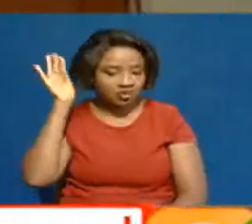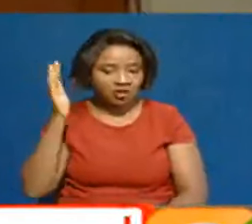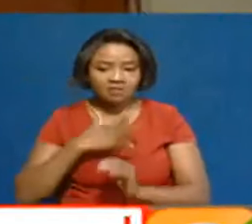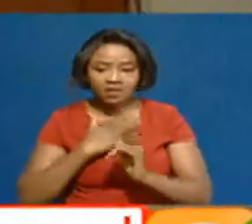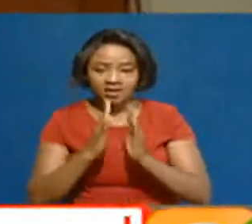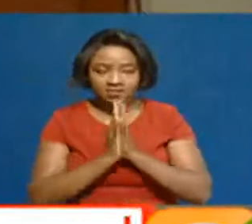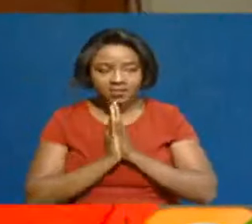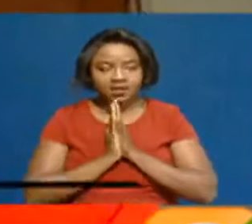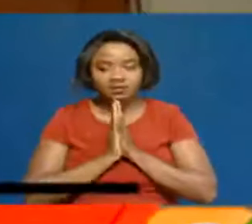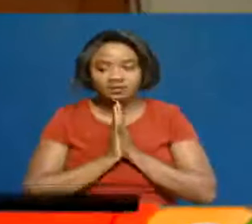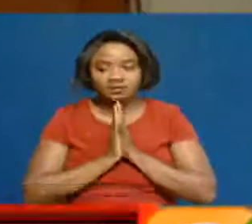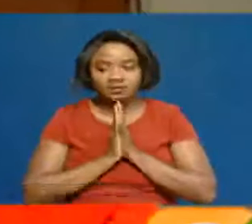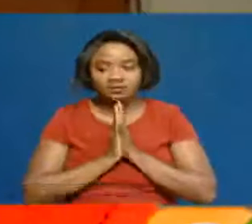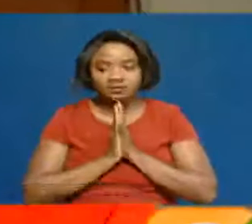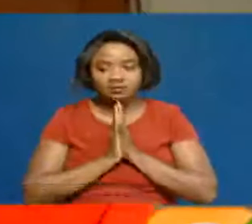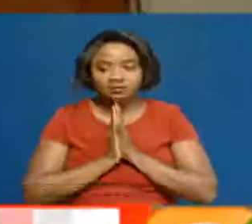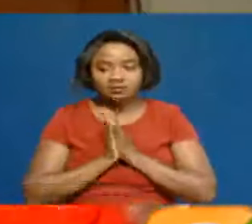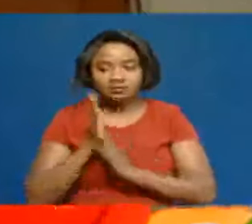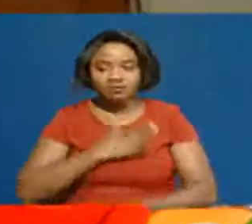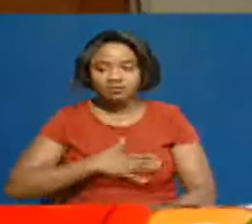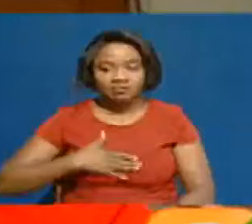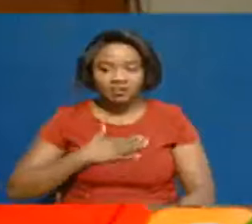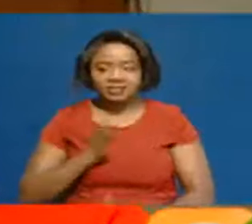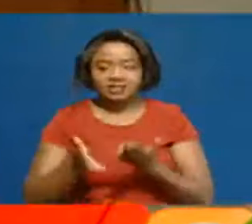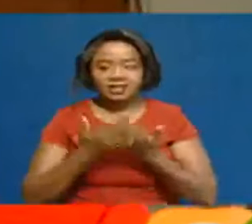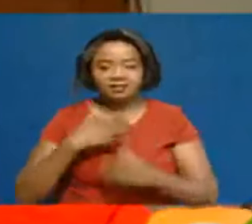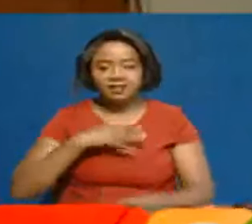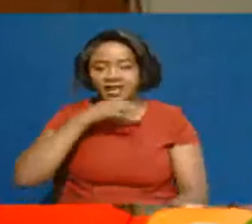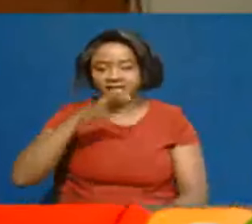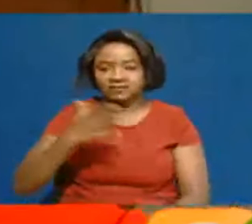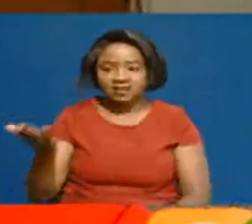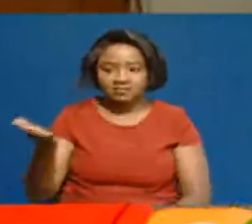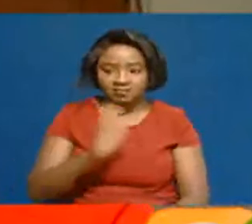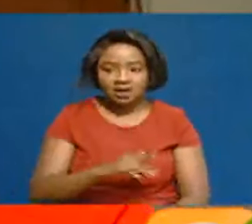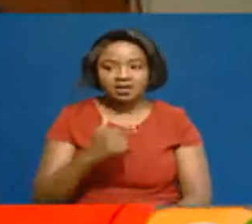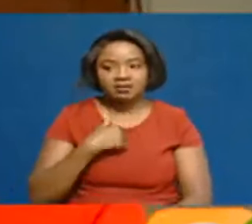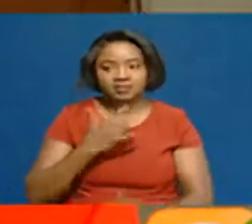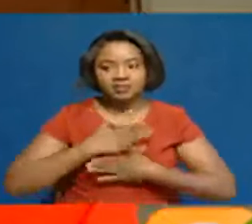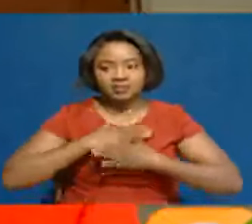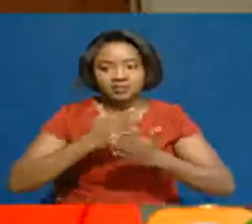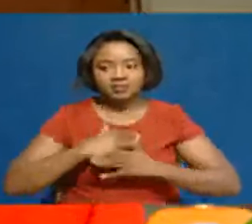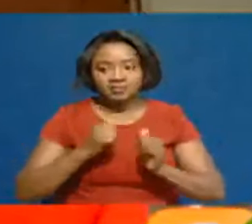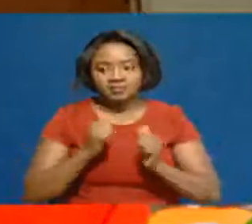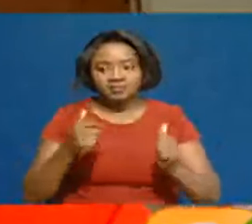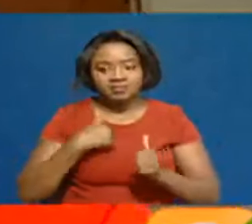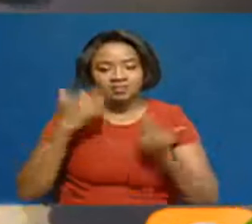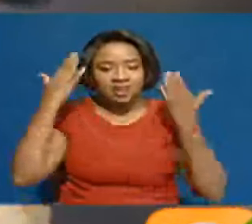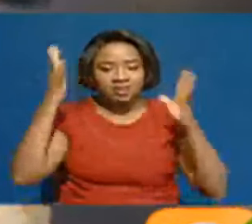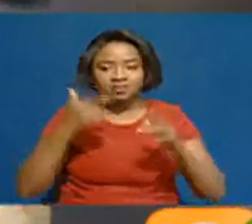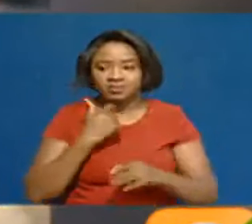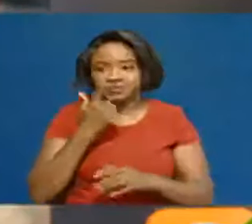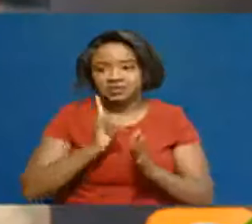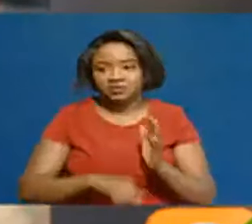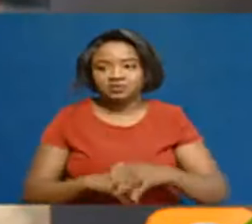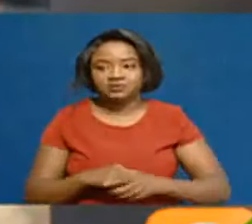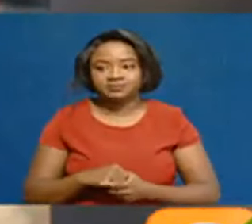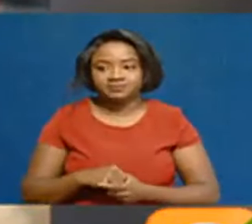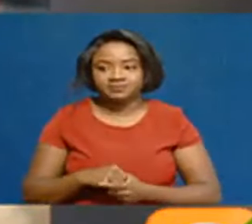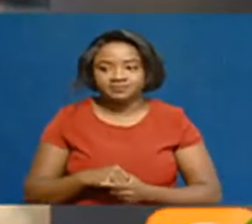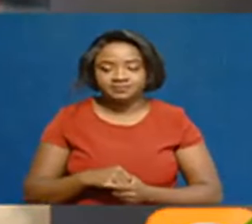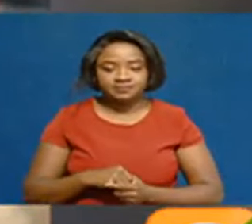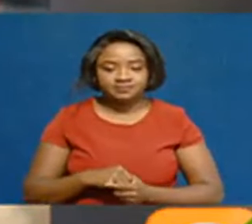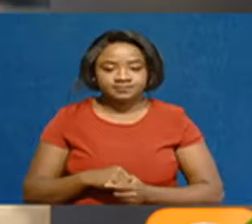maombi, please Mungu nirejeshe mtoto wangu akiwa uhai. I don't know what to say. Kevin